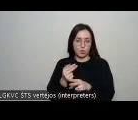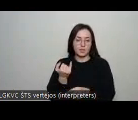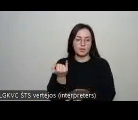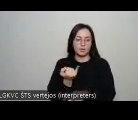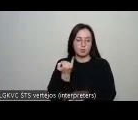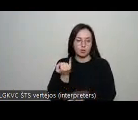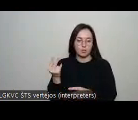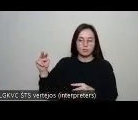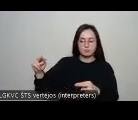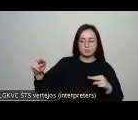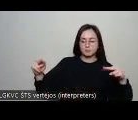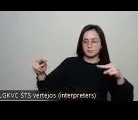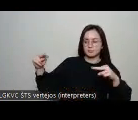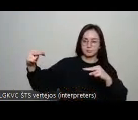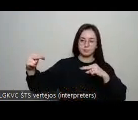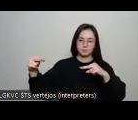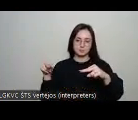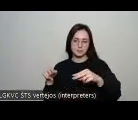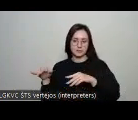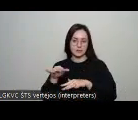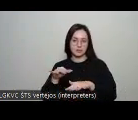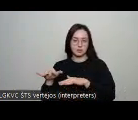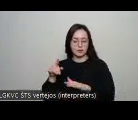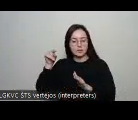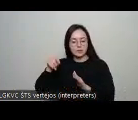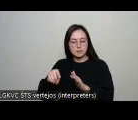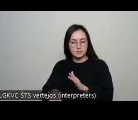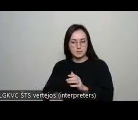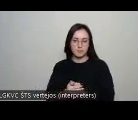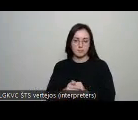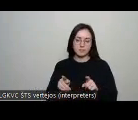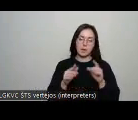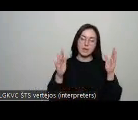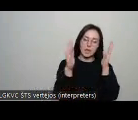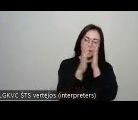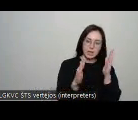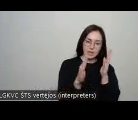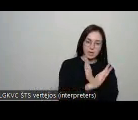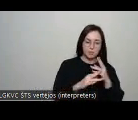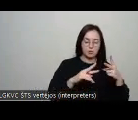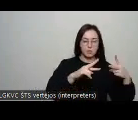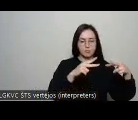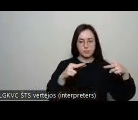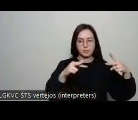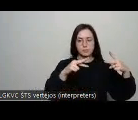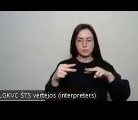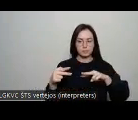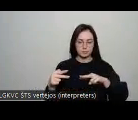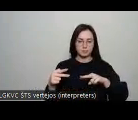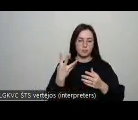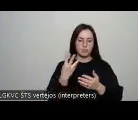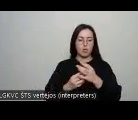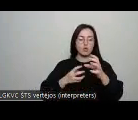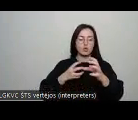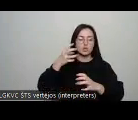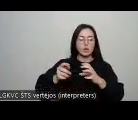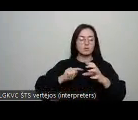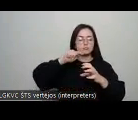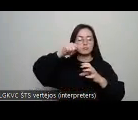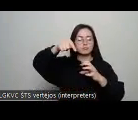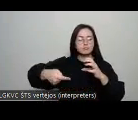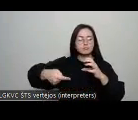tai iš įvairių perspektyvų. Džein taip pat jau minėjo klimato kaitos problemą, visą mūsų žemės ekologiją, taip